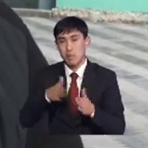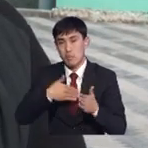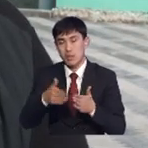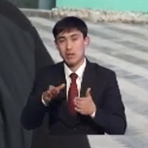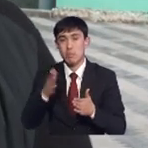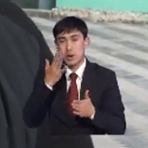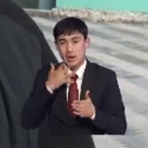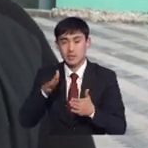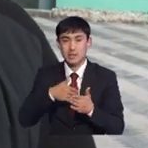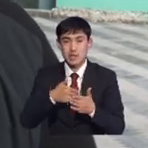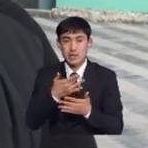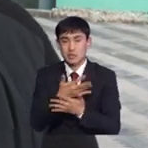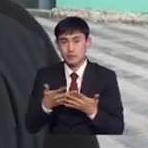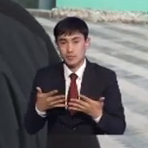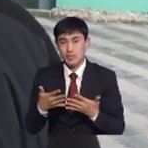покраска,